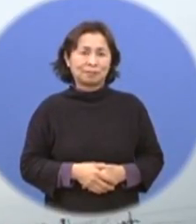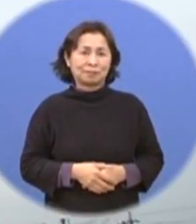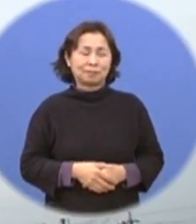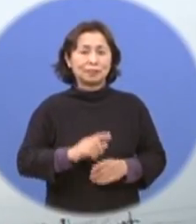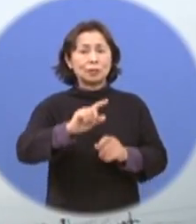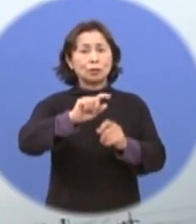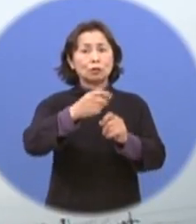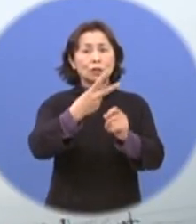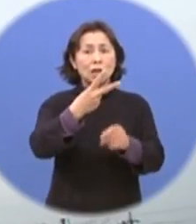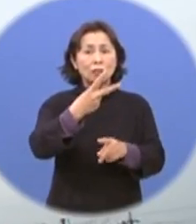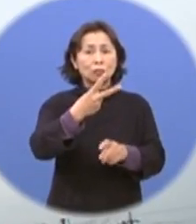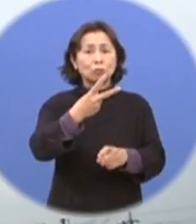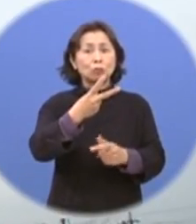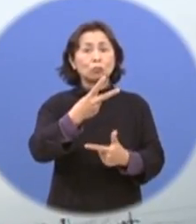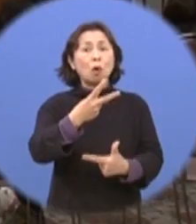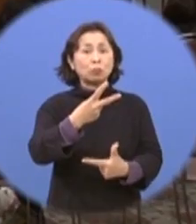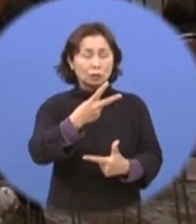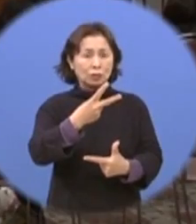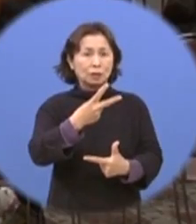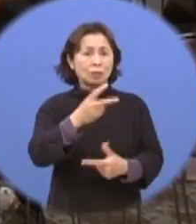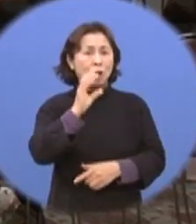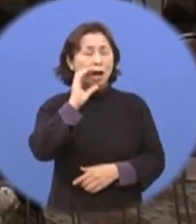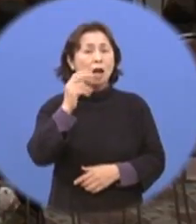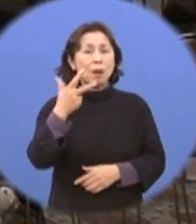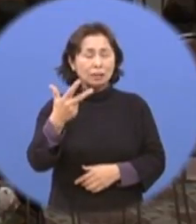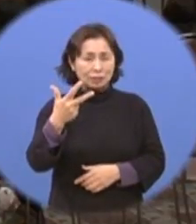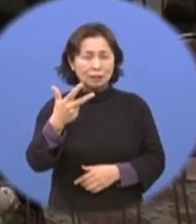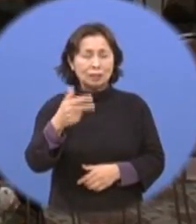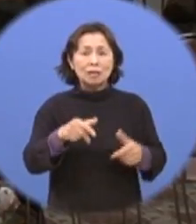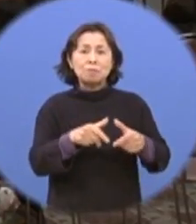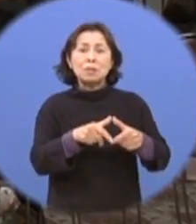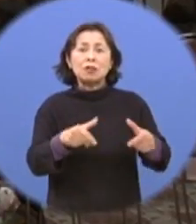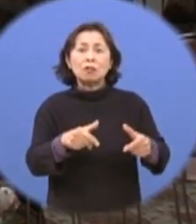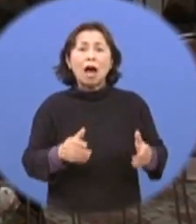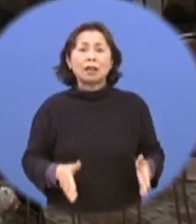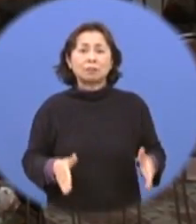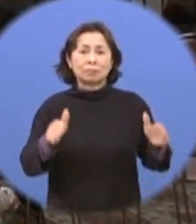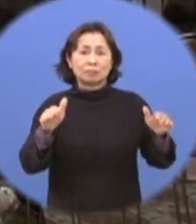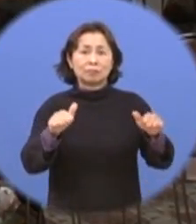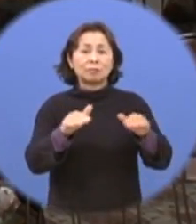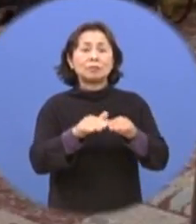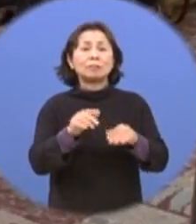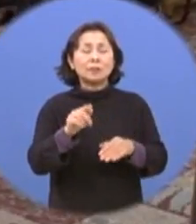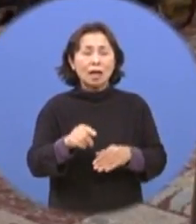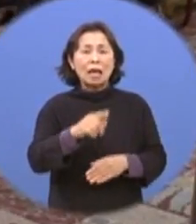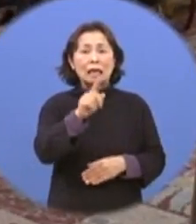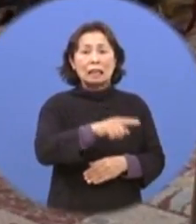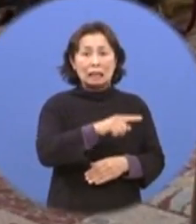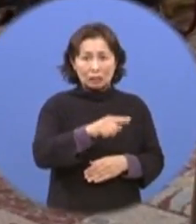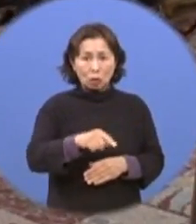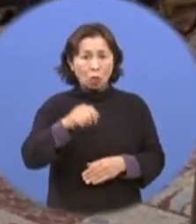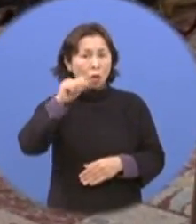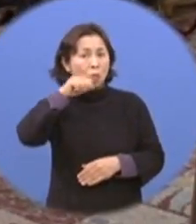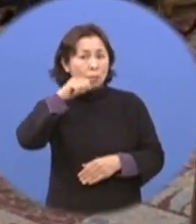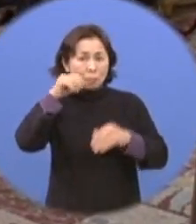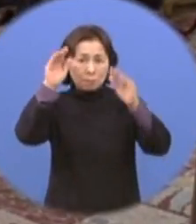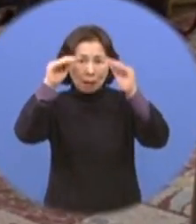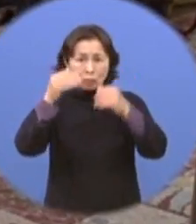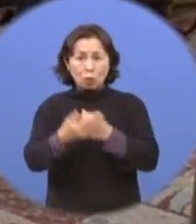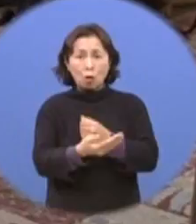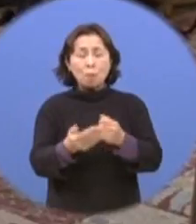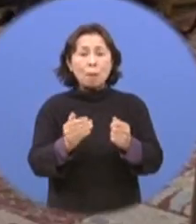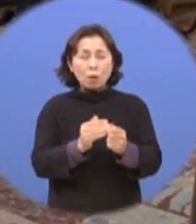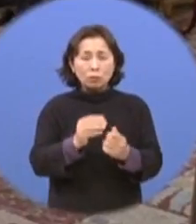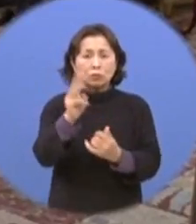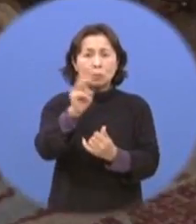12月16日和歌山市の和歌山ビッグ愛で人とペットを守る防災対策セミナーが開催さ